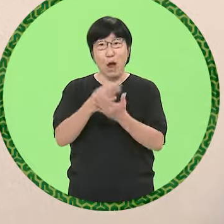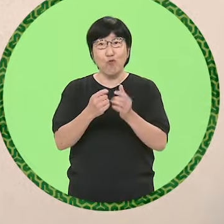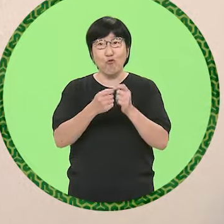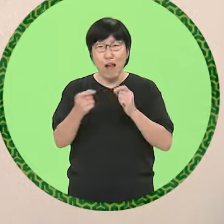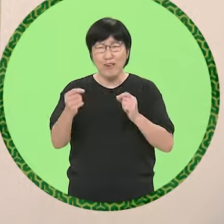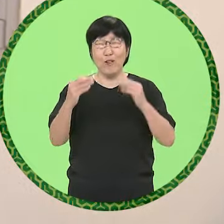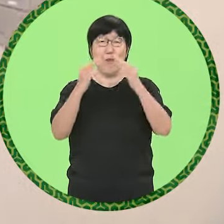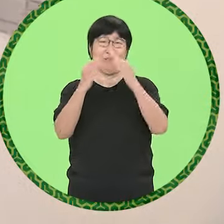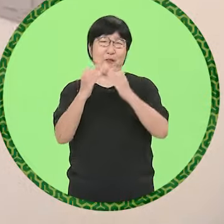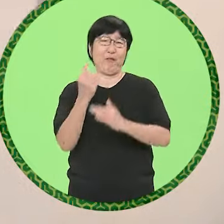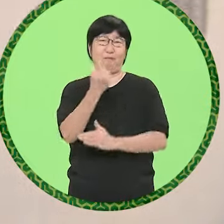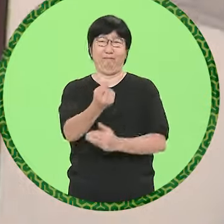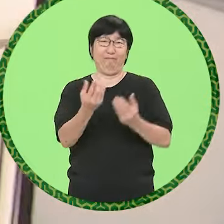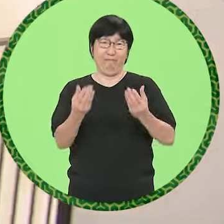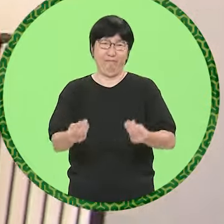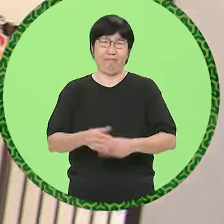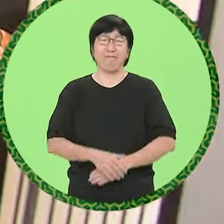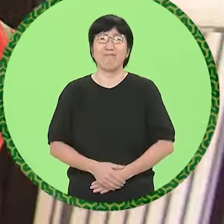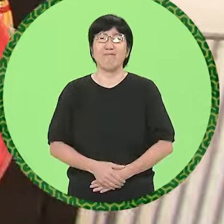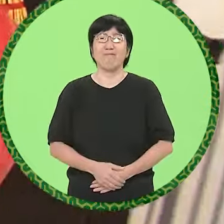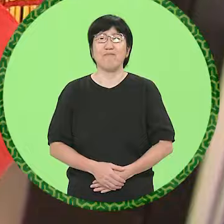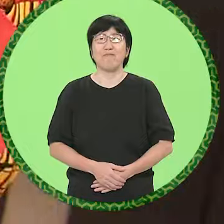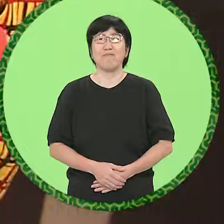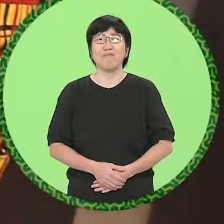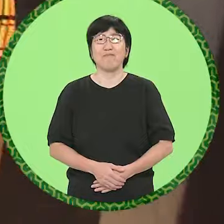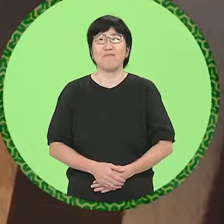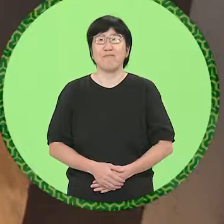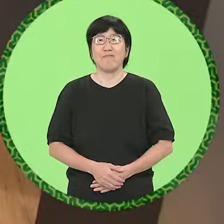安永さんのお宅でお話を聞きました。